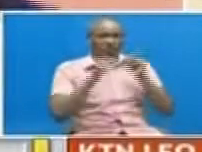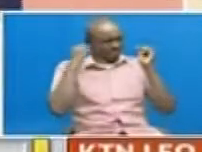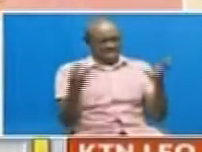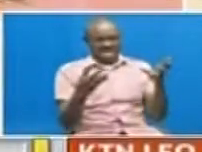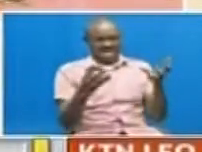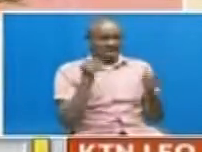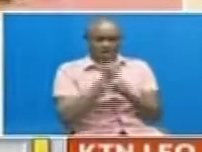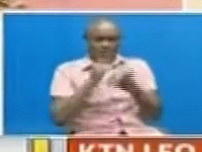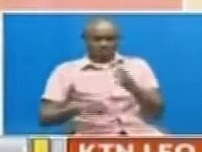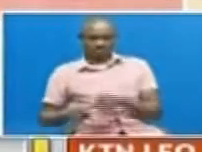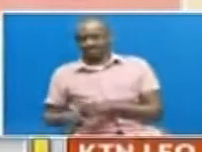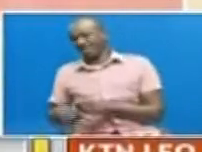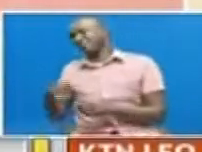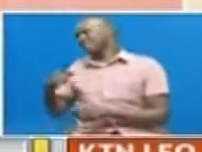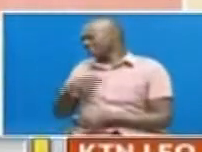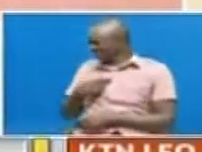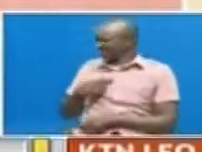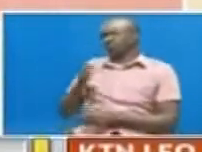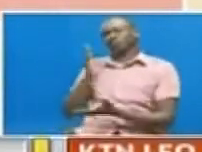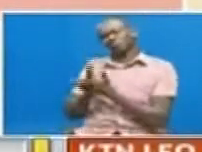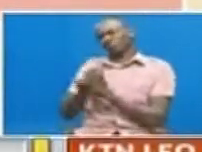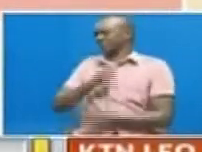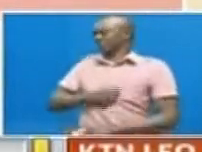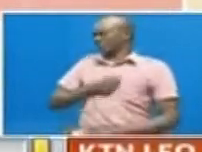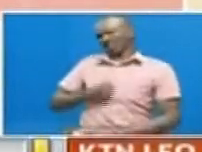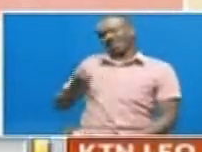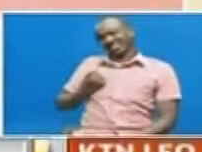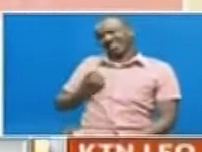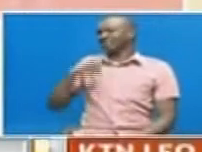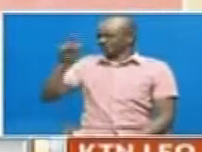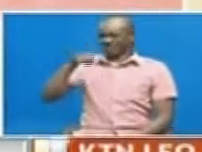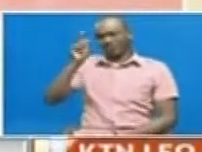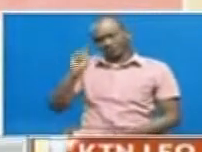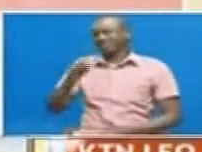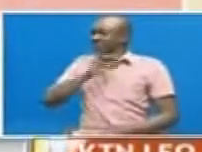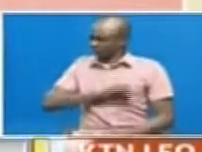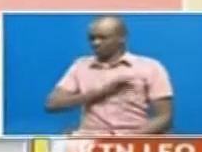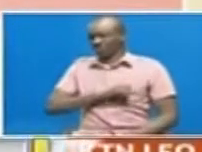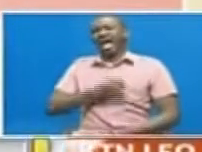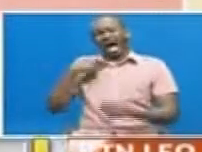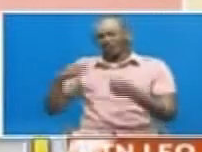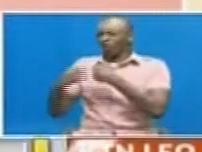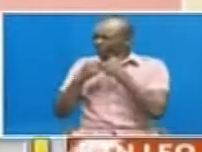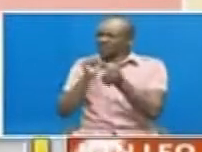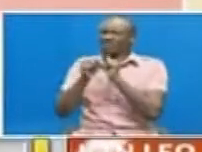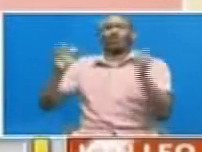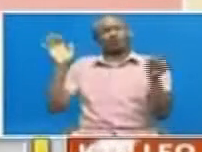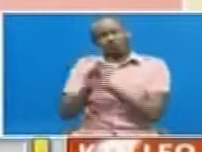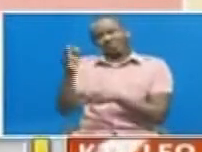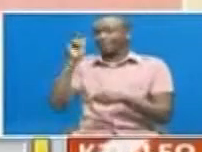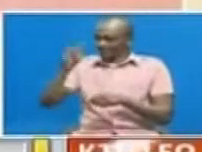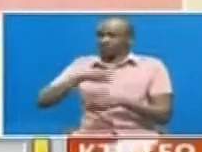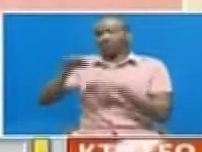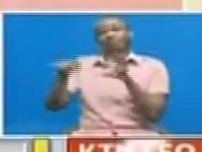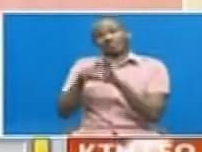vipi? Kwangu mimi naonea wasichana huruma, maanake itabidi watie bidii. Sababu kweli mashindano ambayo yako mbele yetu, ni mengi kweli. Mm. Na yote lazima